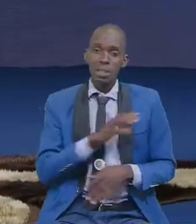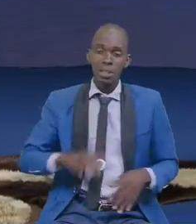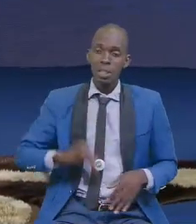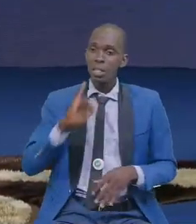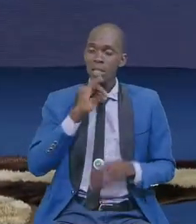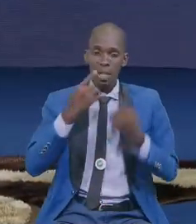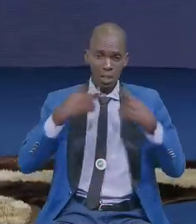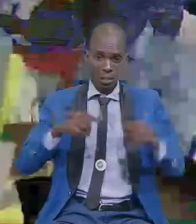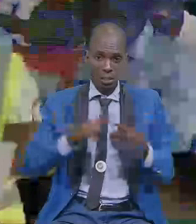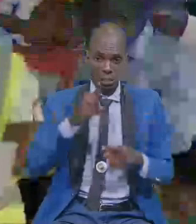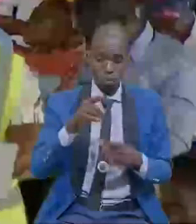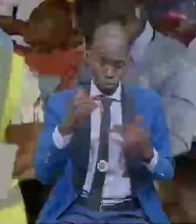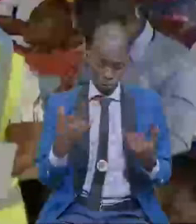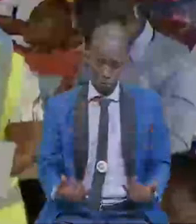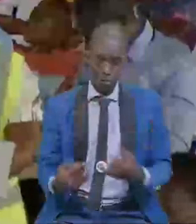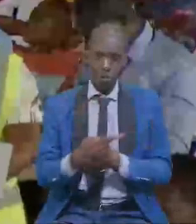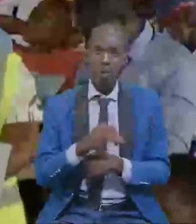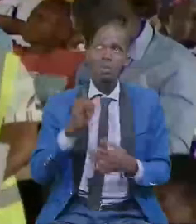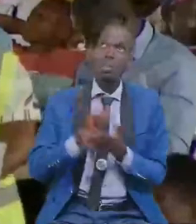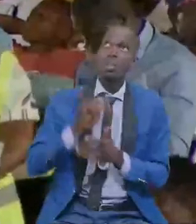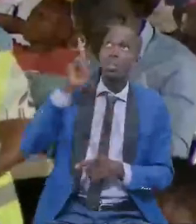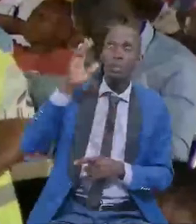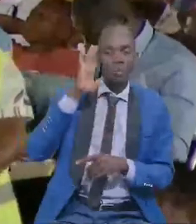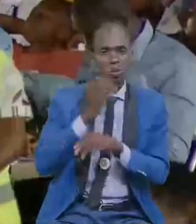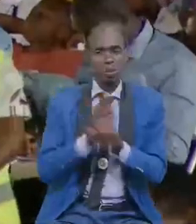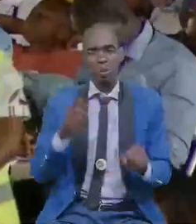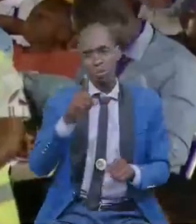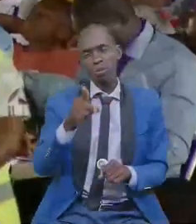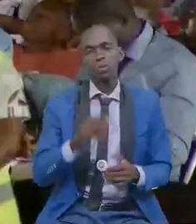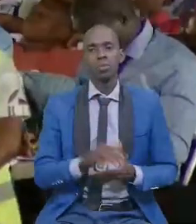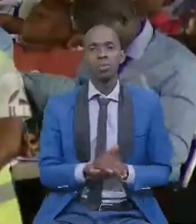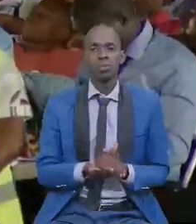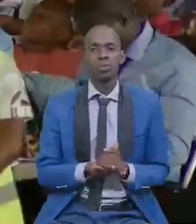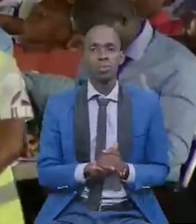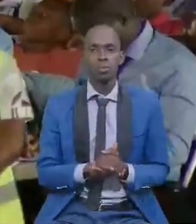aujourd'hui, c'est le jour, aujourd'hui que je vais te saluer. C'est aujourd'hui le jour du salut.